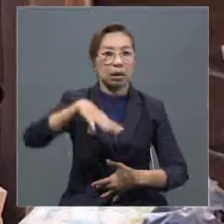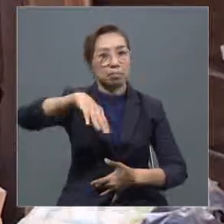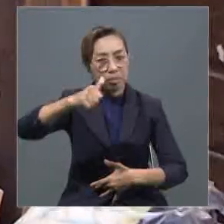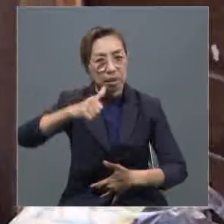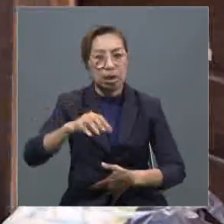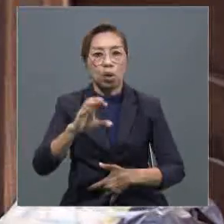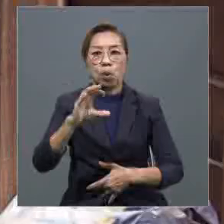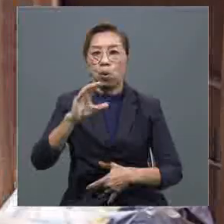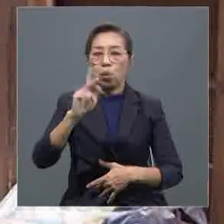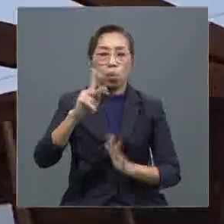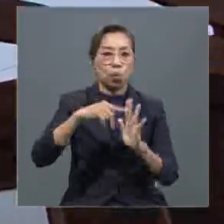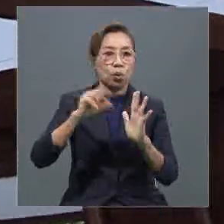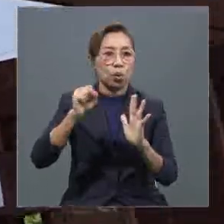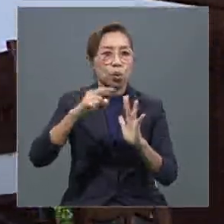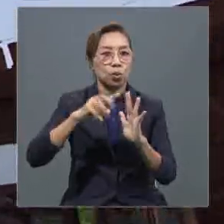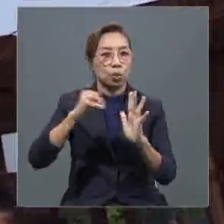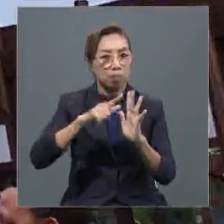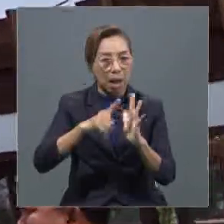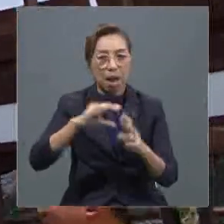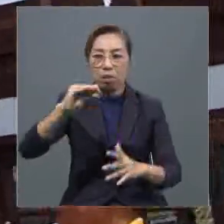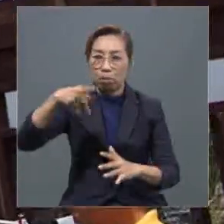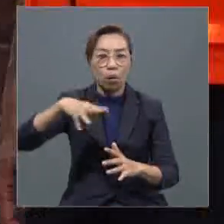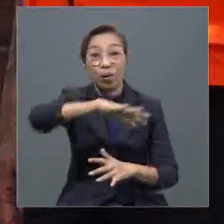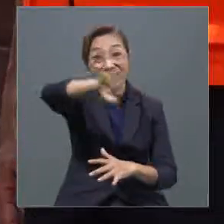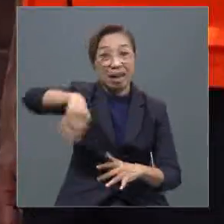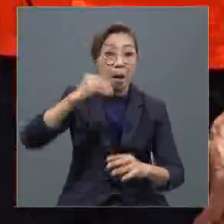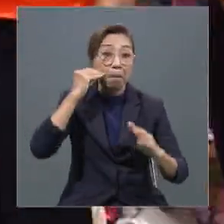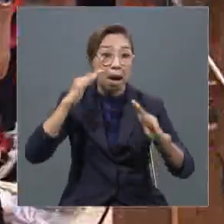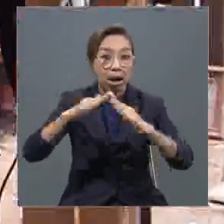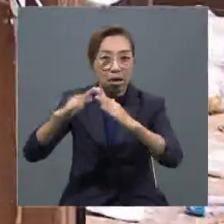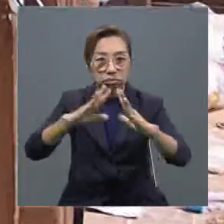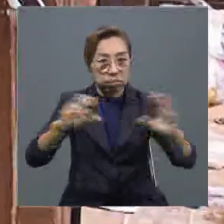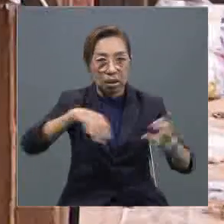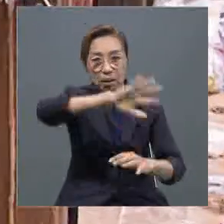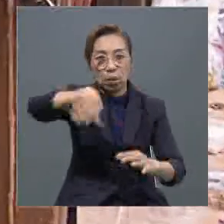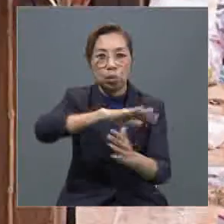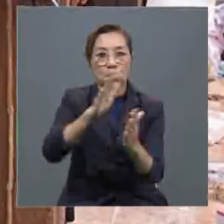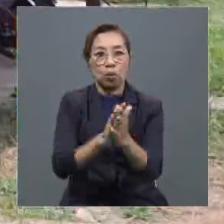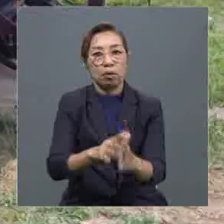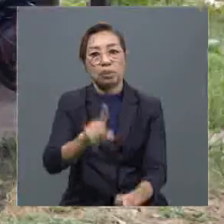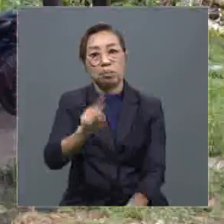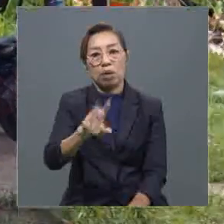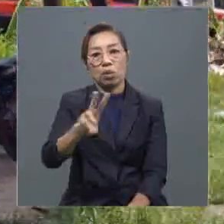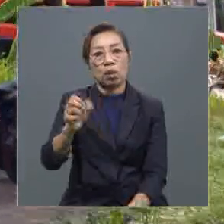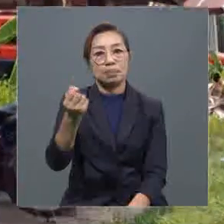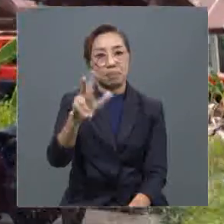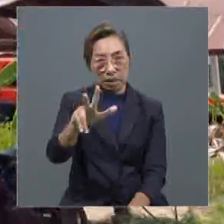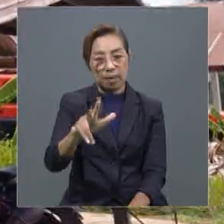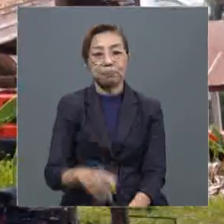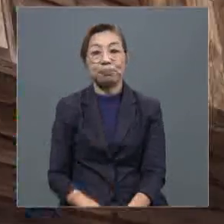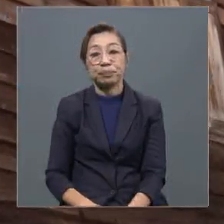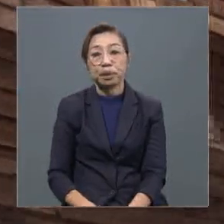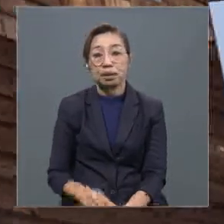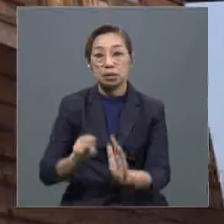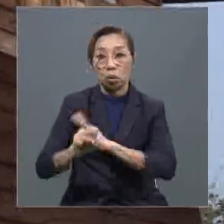กุสุมารแล้วก็ที่อำเภอโพนนาแก้วรววมทั้งหมดเนี่ยที่เสียหายไป 1,000 613หลังคาเรือนค่ะทางผู้ว่า